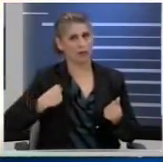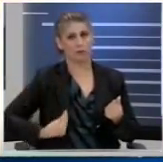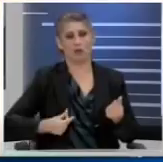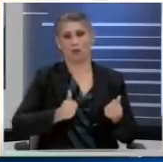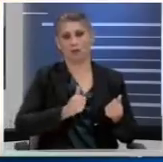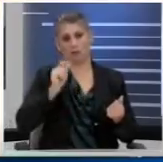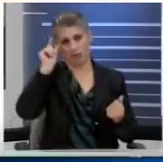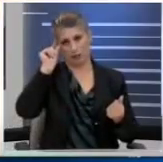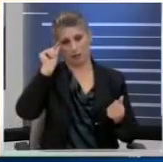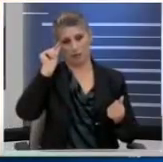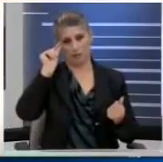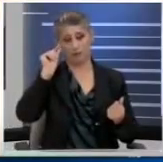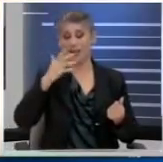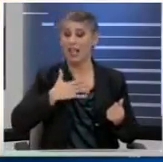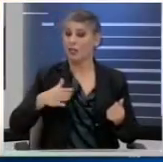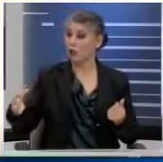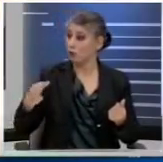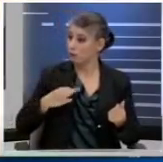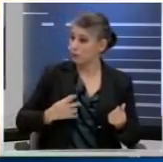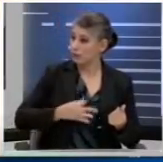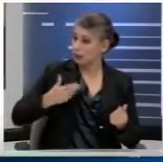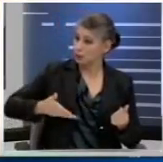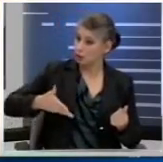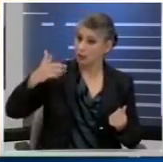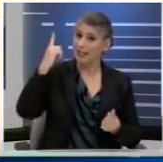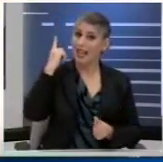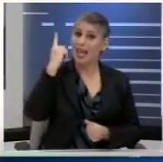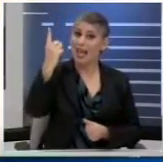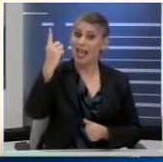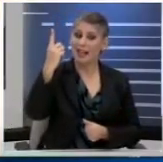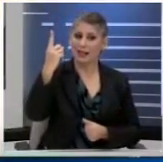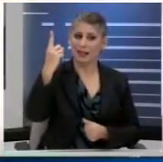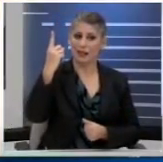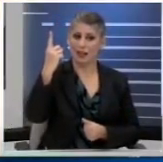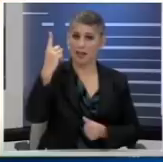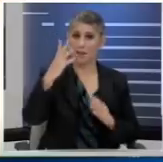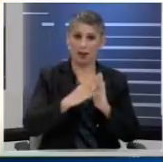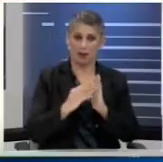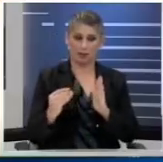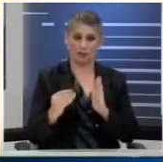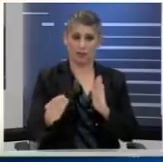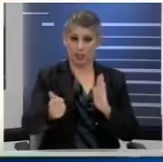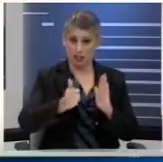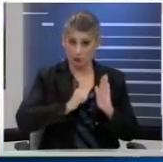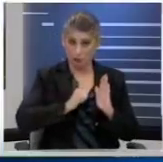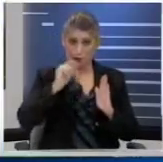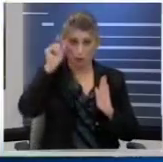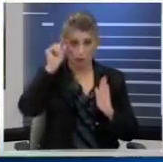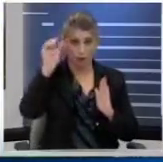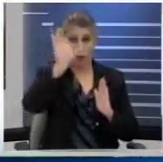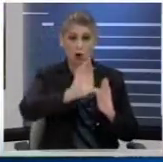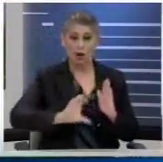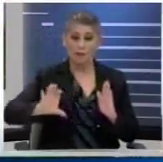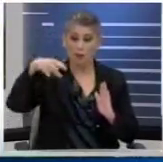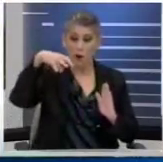πανεπιστήμια. Θα ήθελα λοιπόν να μου πείτε εσείς, κύριε Μητσοτάκη, ένα παράδειγμα, ένα ιδιωτικού πανεπιστήμιου στον